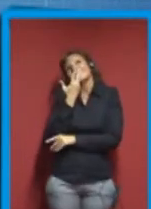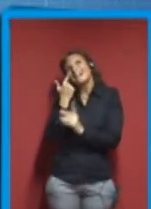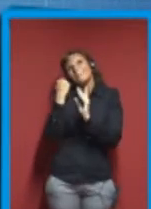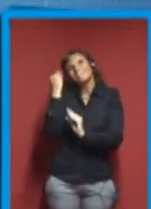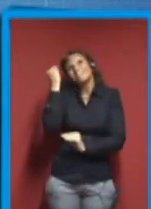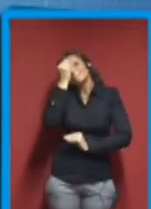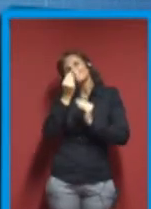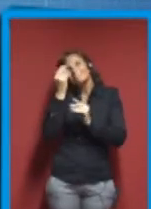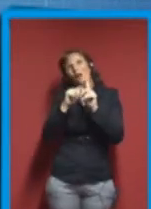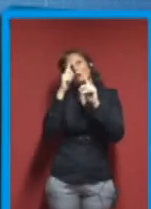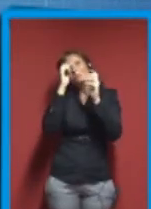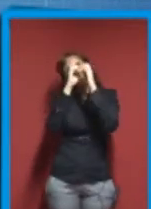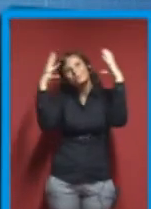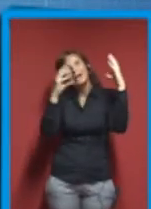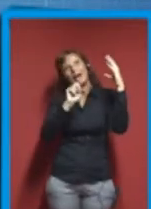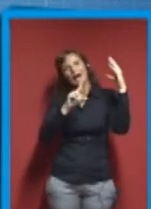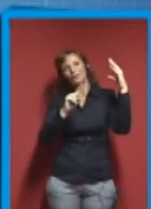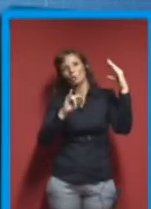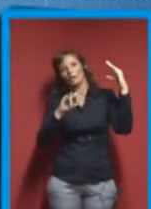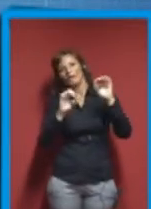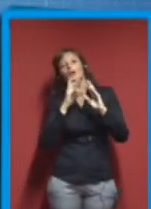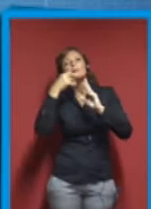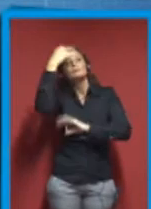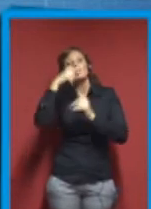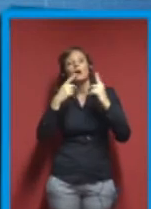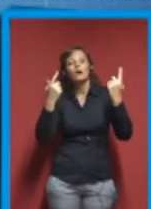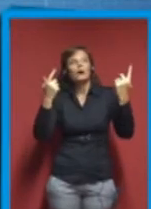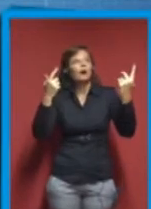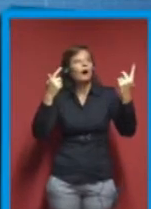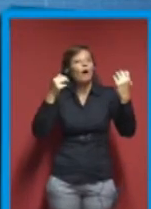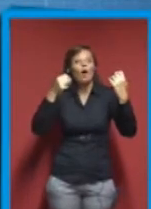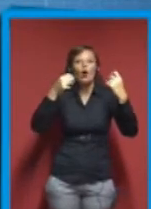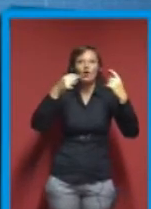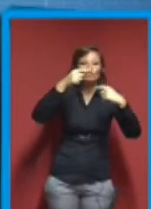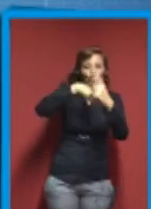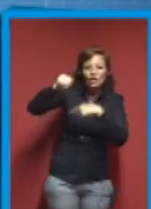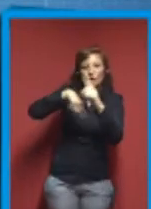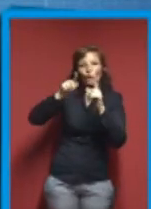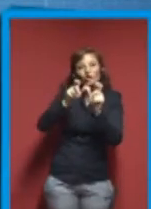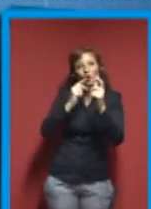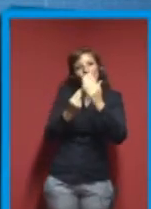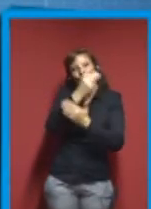pensare all'Arduino come a un circuito di progettazione